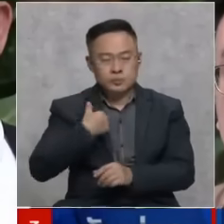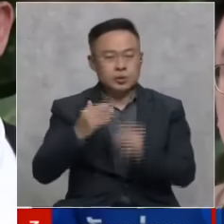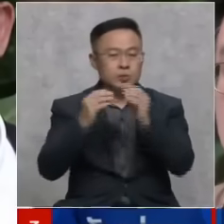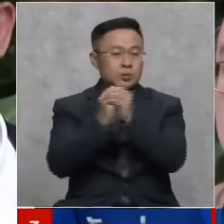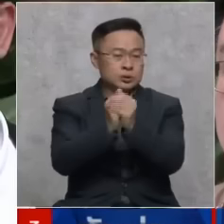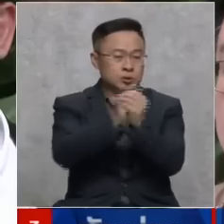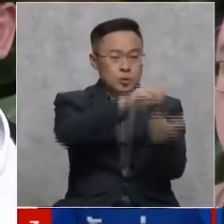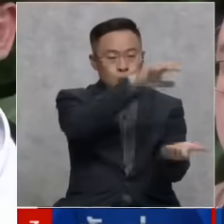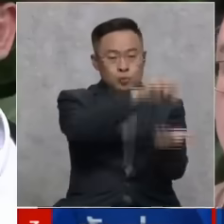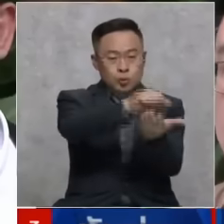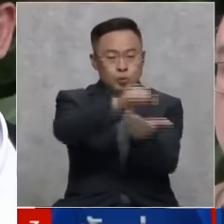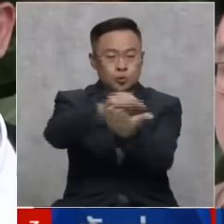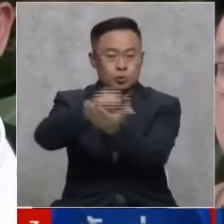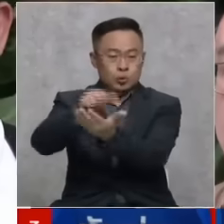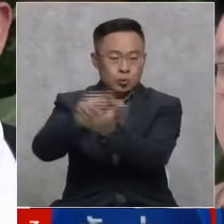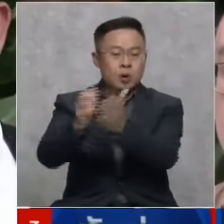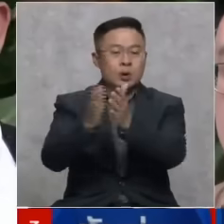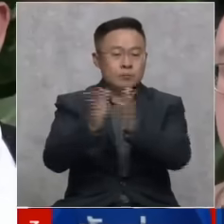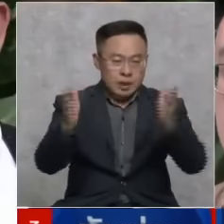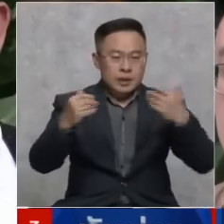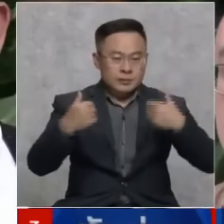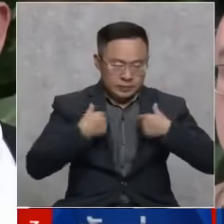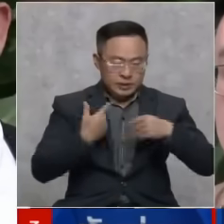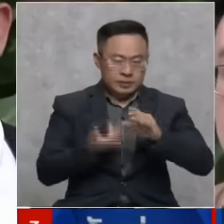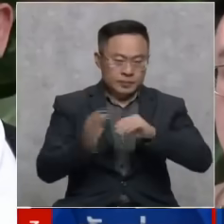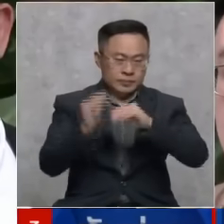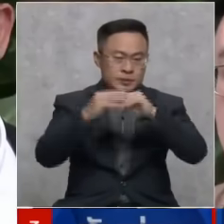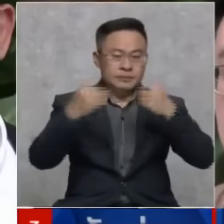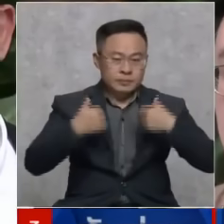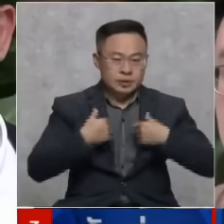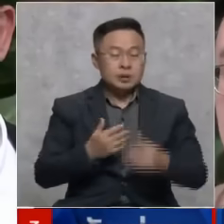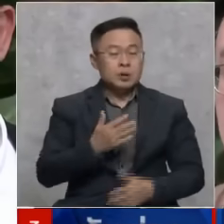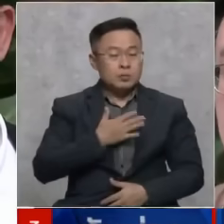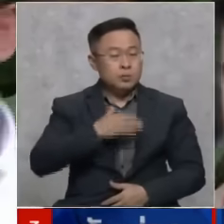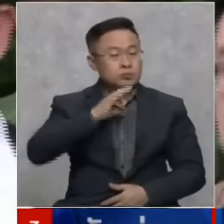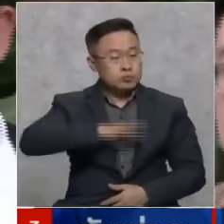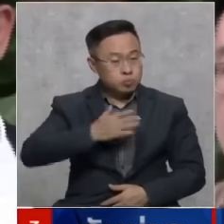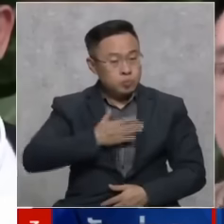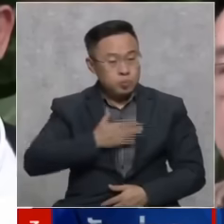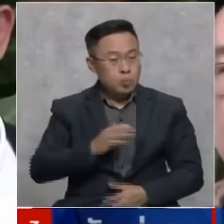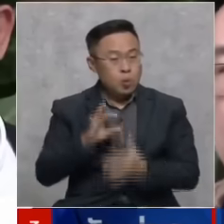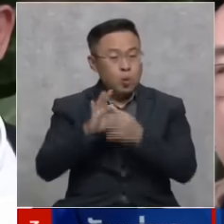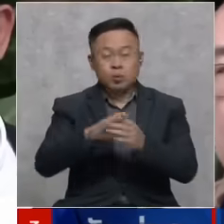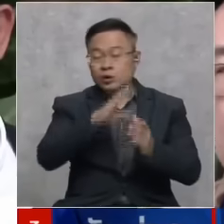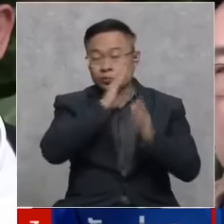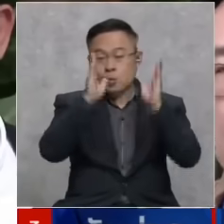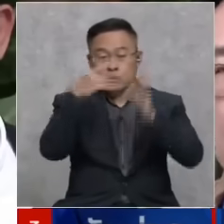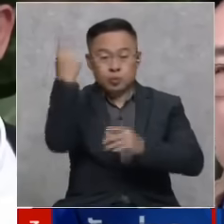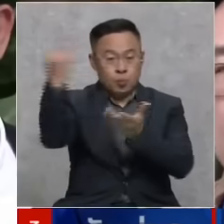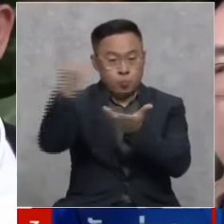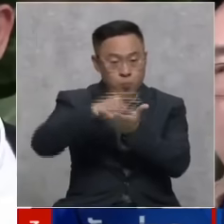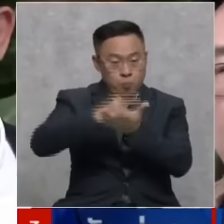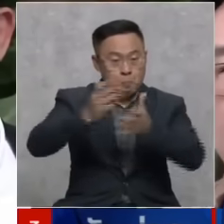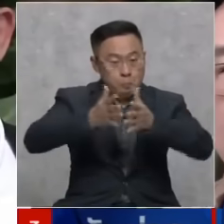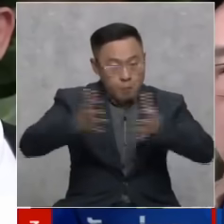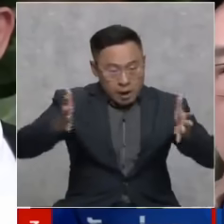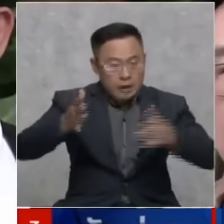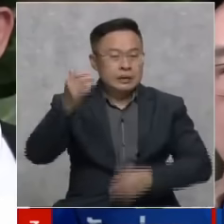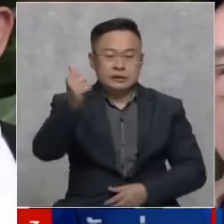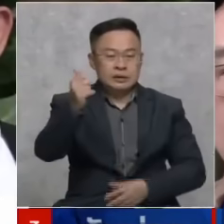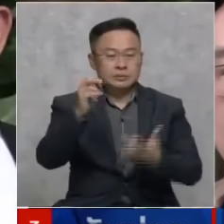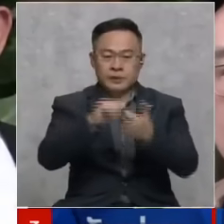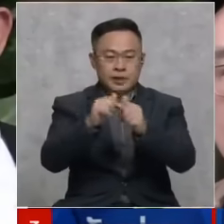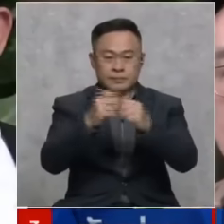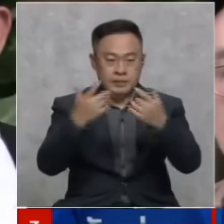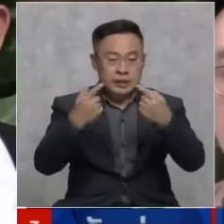ตรงนี้ผมไม่เป็นห่วงว่าจะมีคนเข้ามาท่องเที่ยวเยอะนะครับ เยอะดีแต่ว่าปัญหาที่ตามมาก็คือเรื่อง